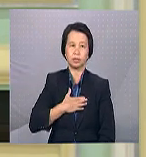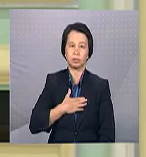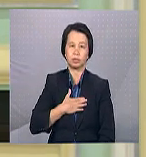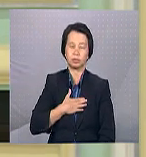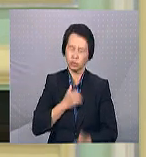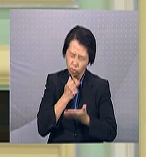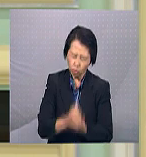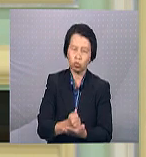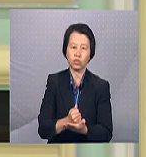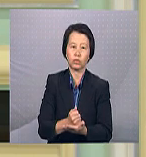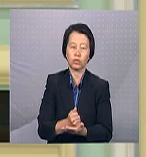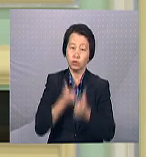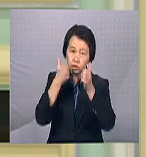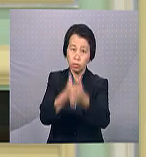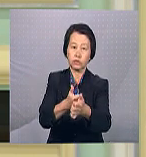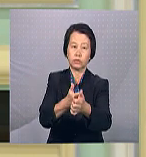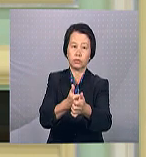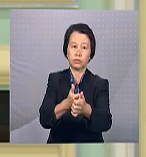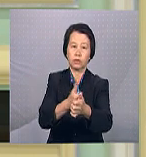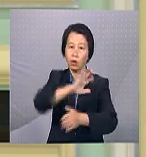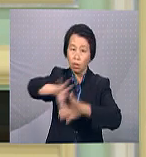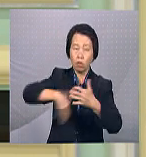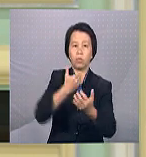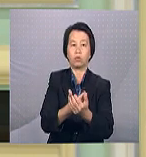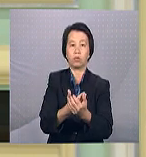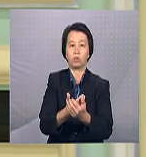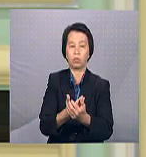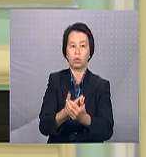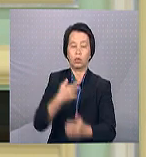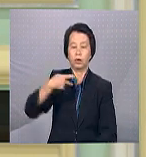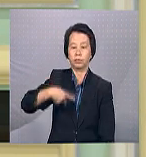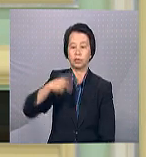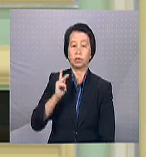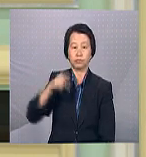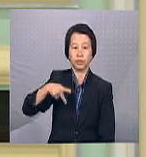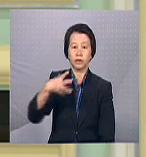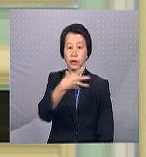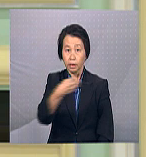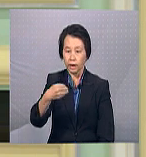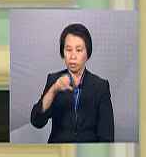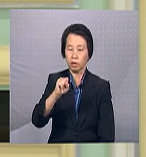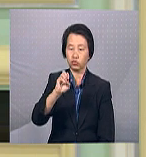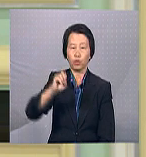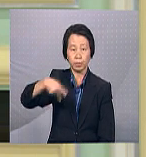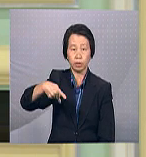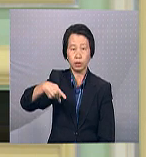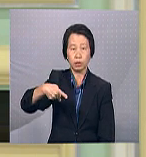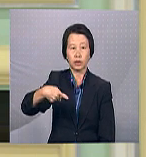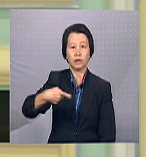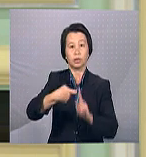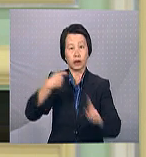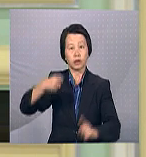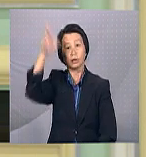tolong patuhi segala perintah dan SOP yang dikeluarkan oleh